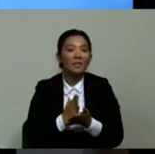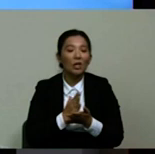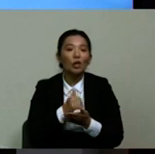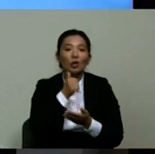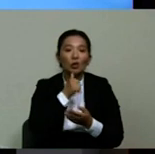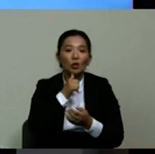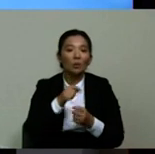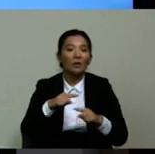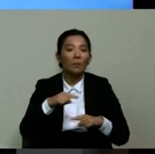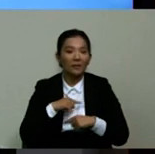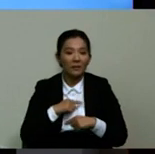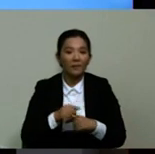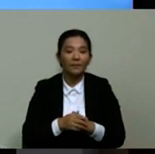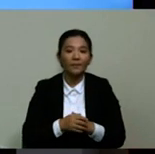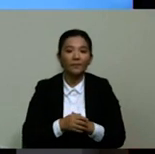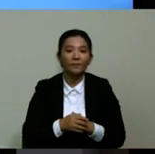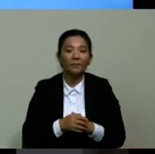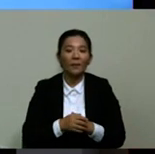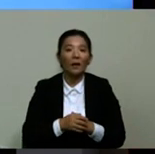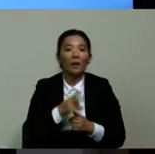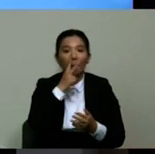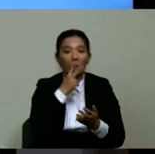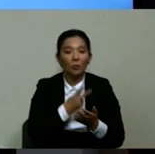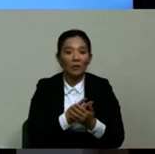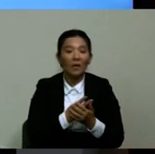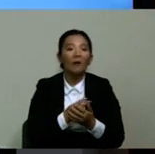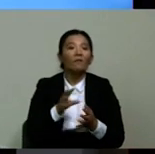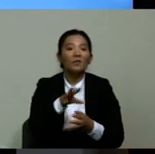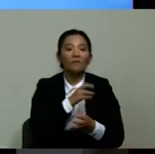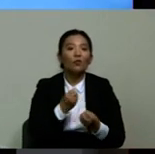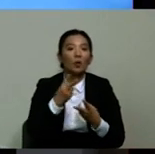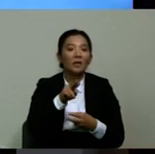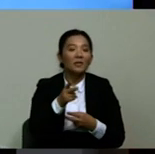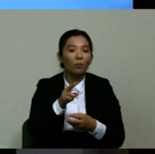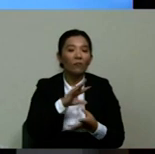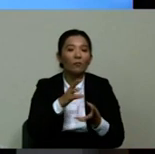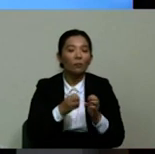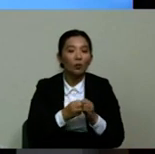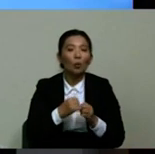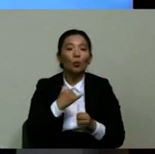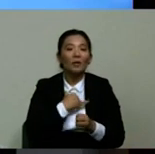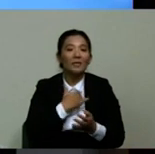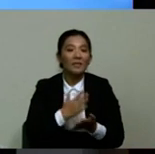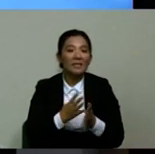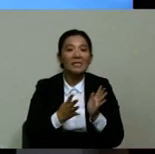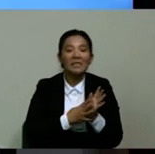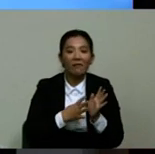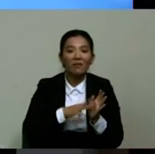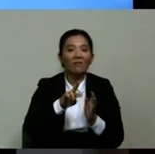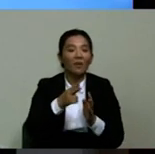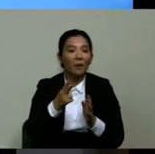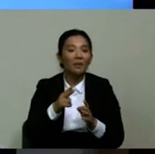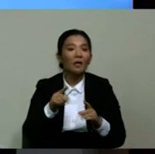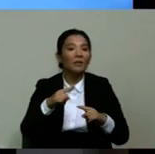способов добраться? Рассмотрим. Всего сколько способов? Всего у нас 9